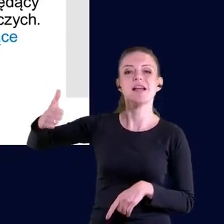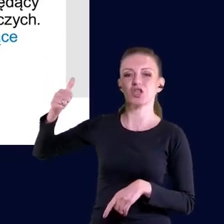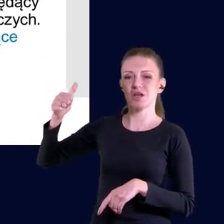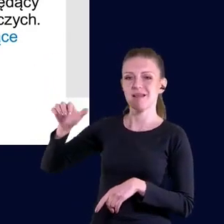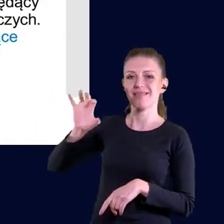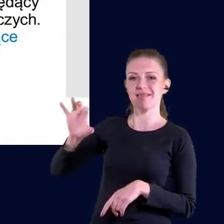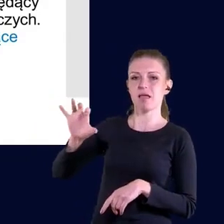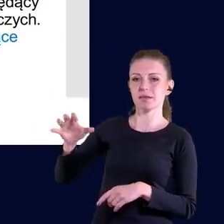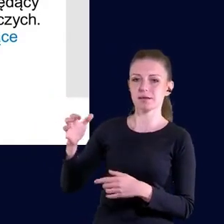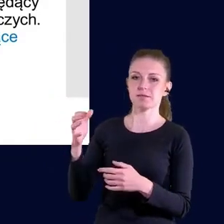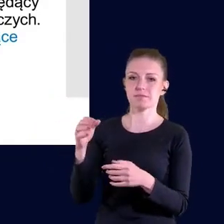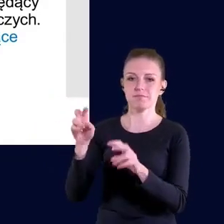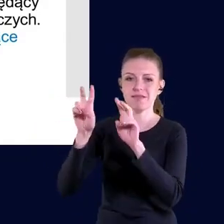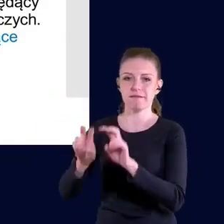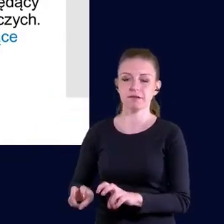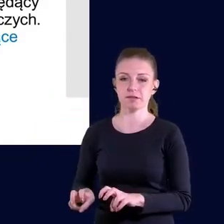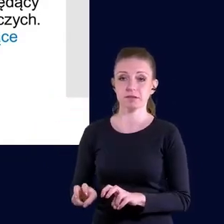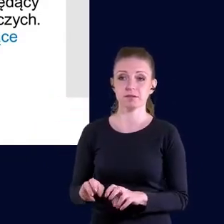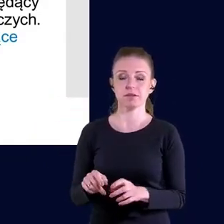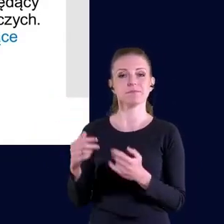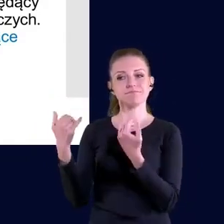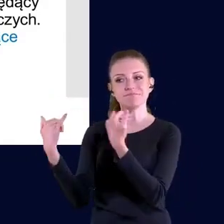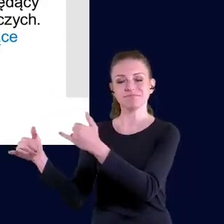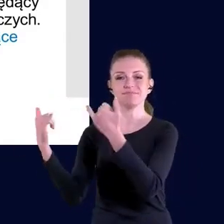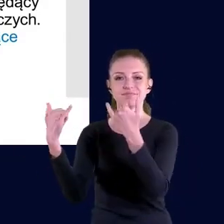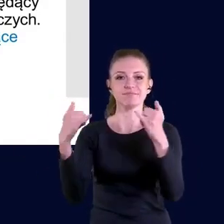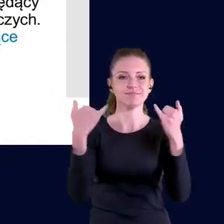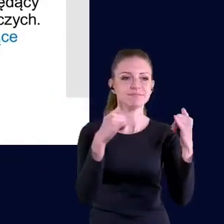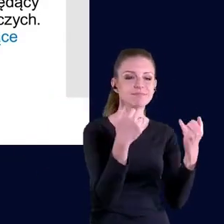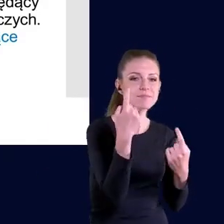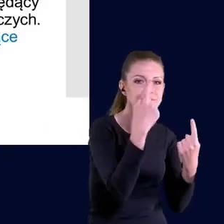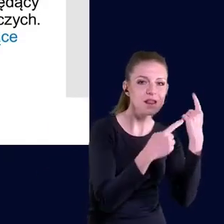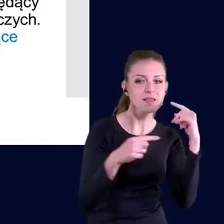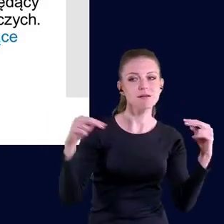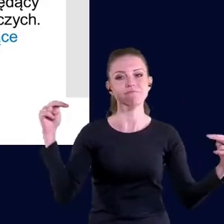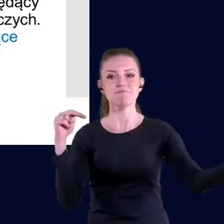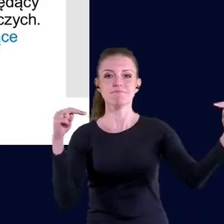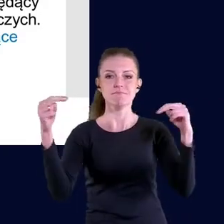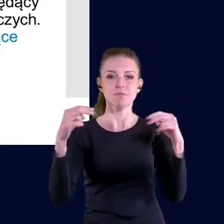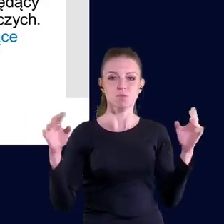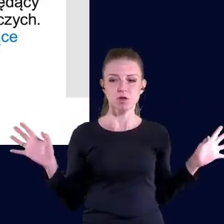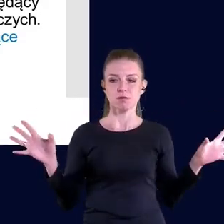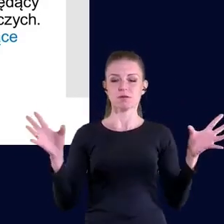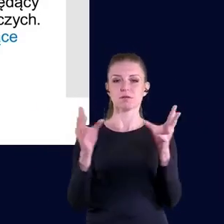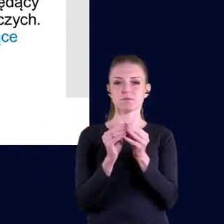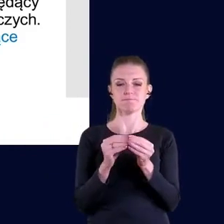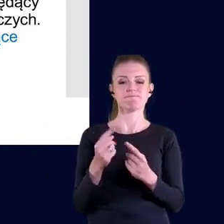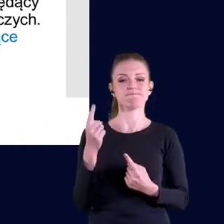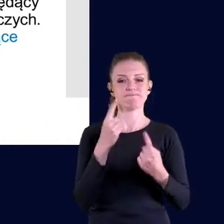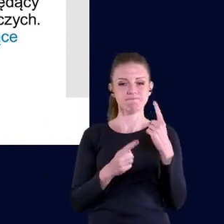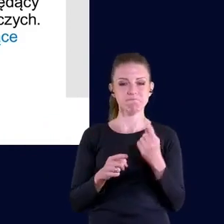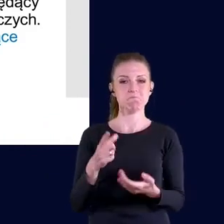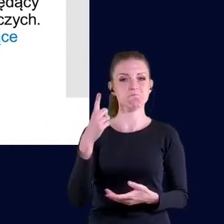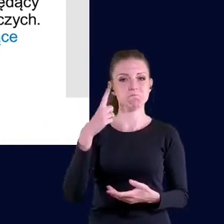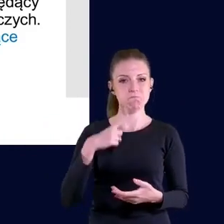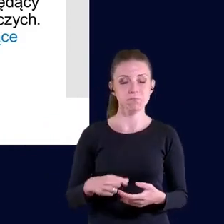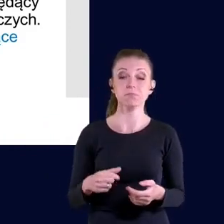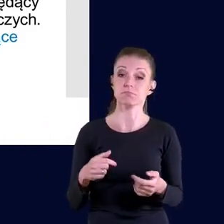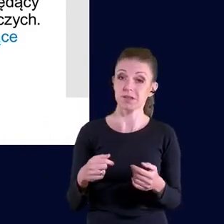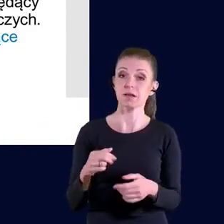i te różne odmienne perspektywy i doświadczenia tworzą takie interesujące studium przypadków w procesie dochodzenia